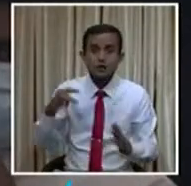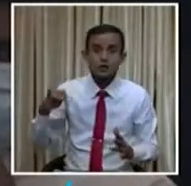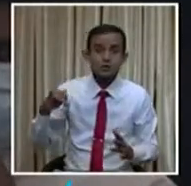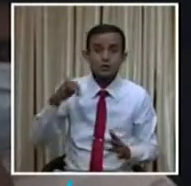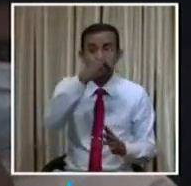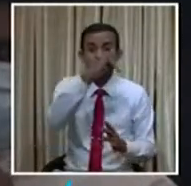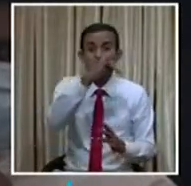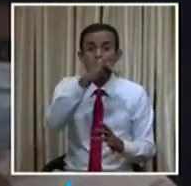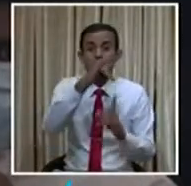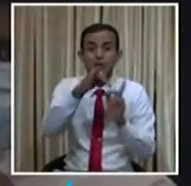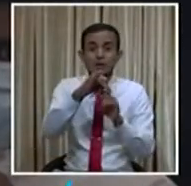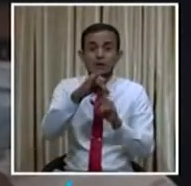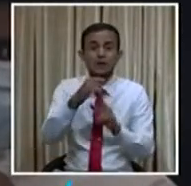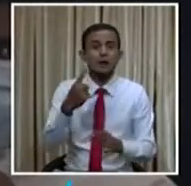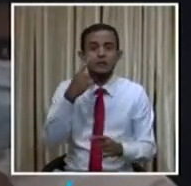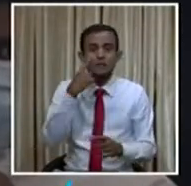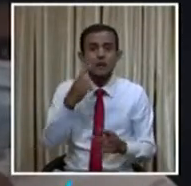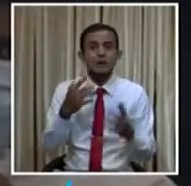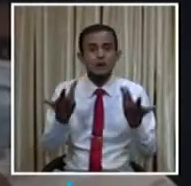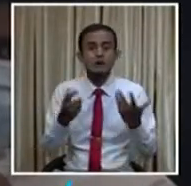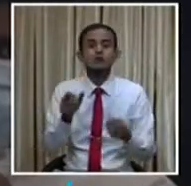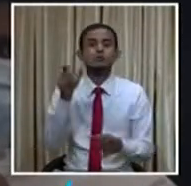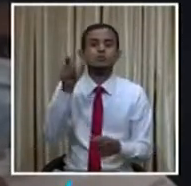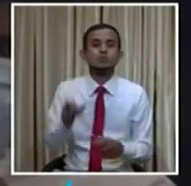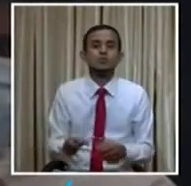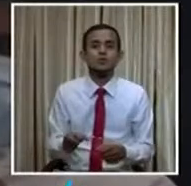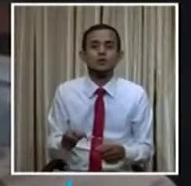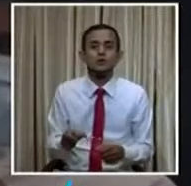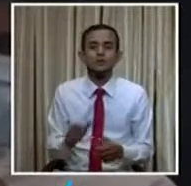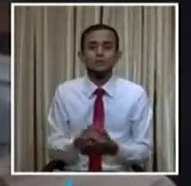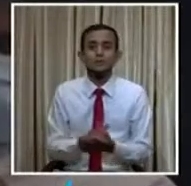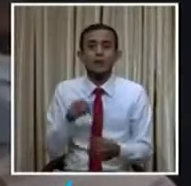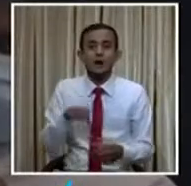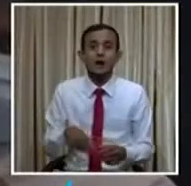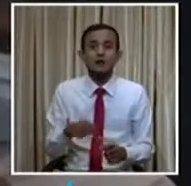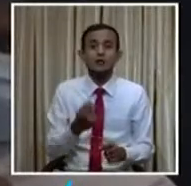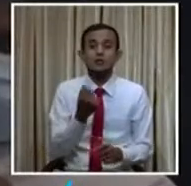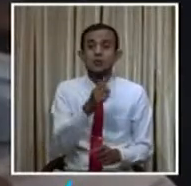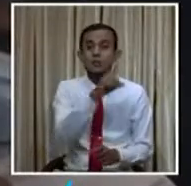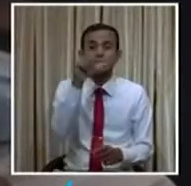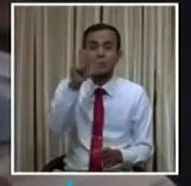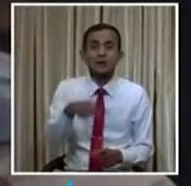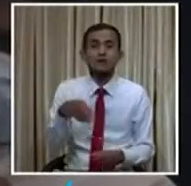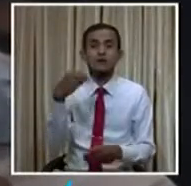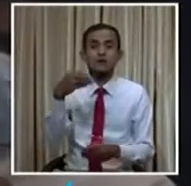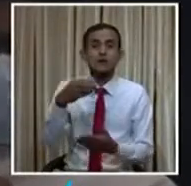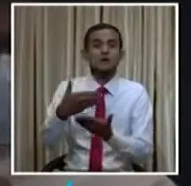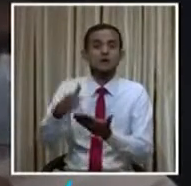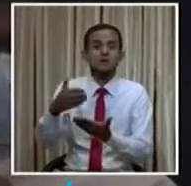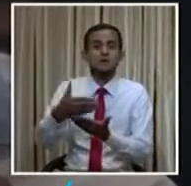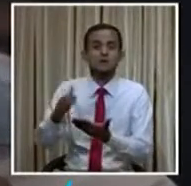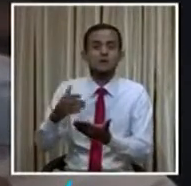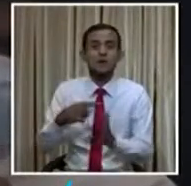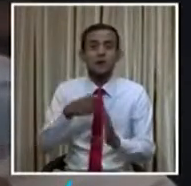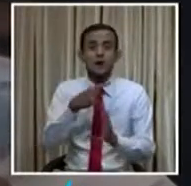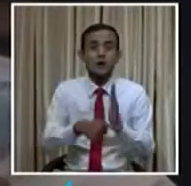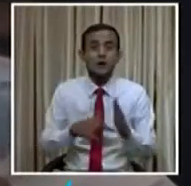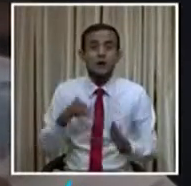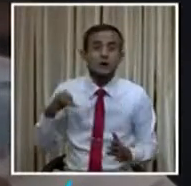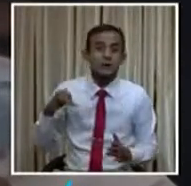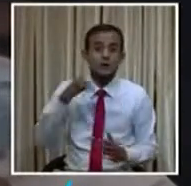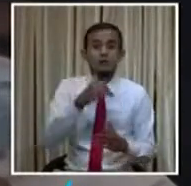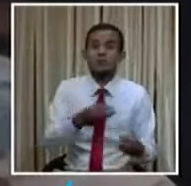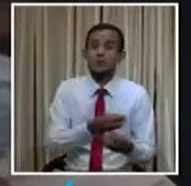සේවයේ ගුවන් යානයක් ඇහැට දැකපු නැති මිනිහෙක් අද රුපියල් 17,000ක් ණය ගෙවන්න ඕන ශ්‍රී ලංකන් එකෙන් කරපු